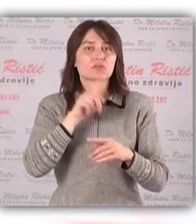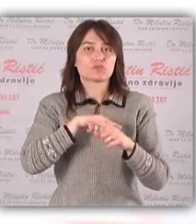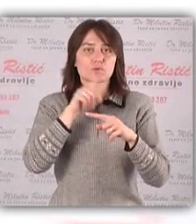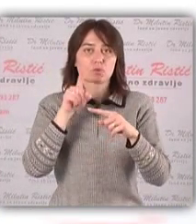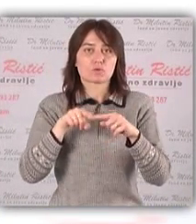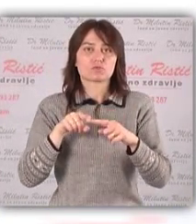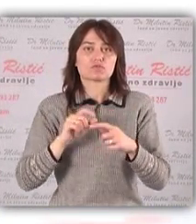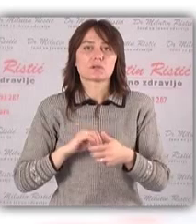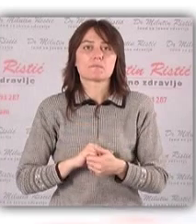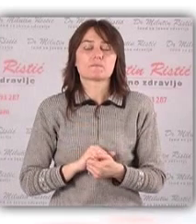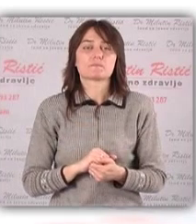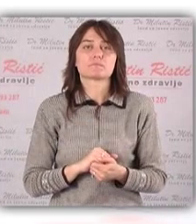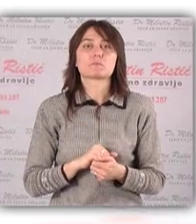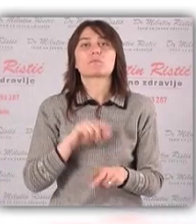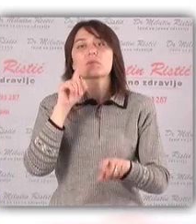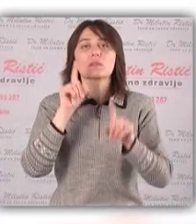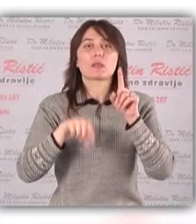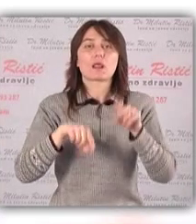vanmaterične trudnoće.